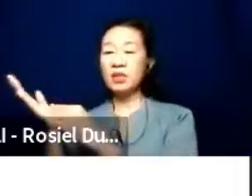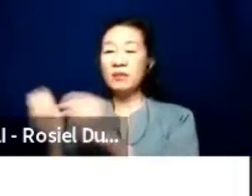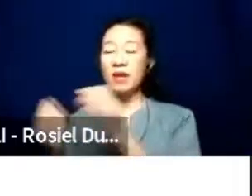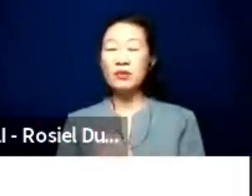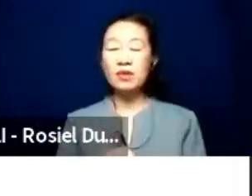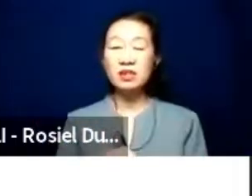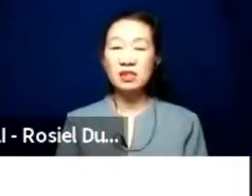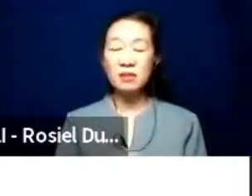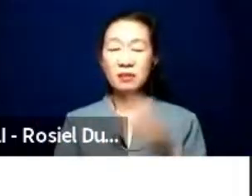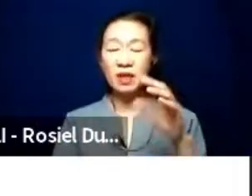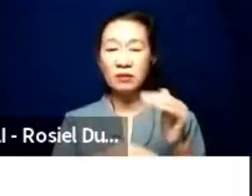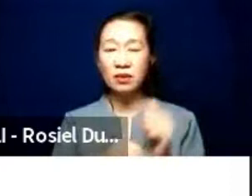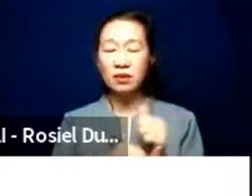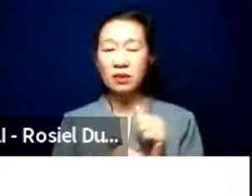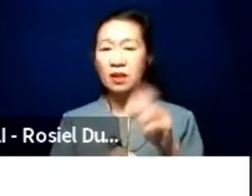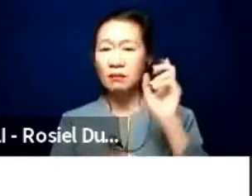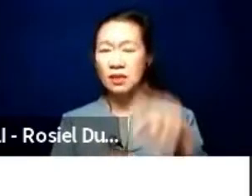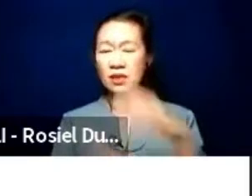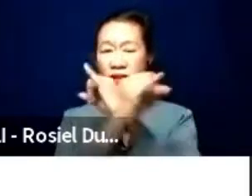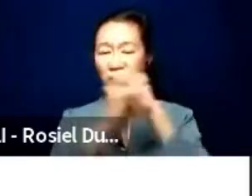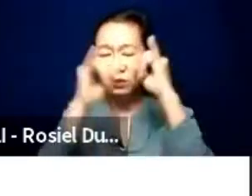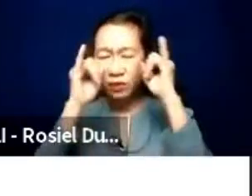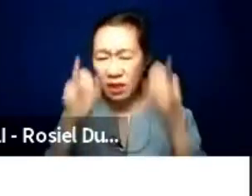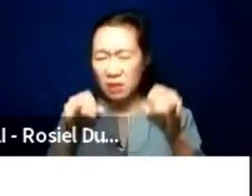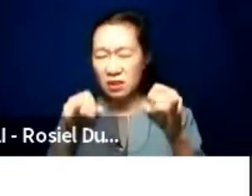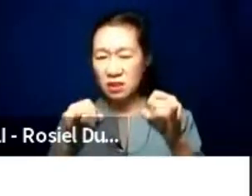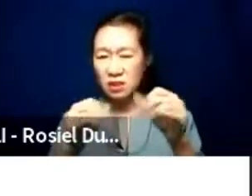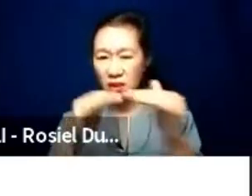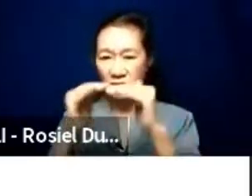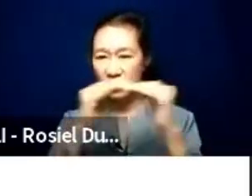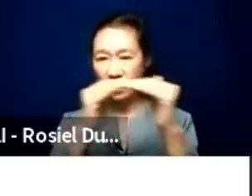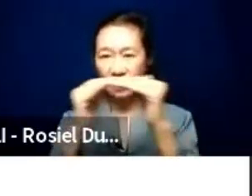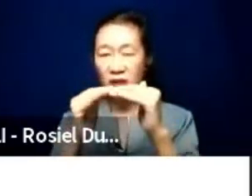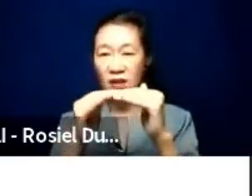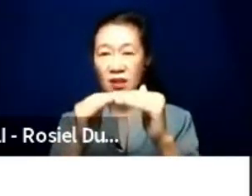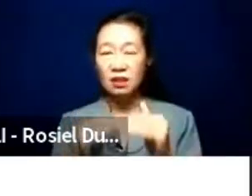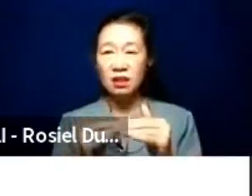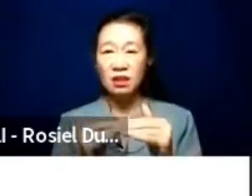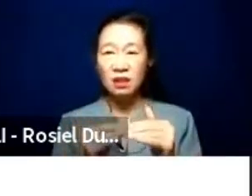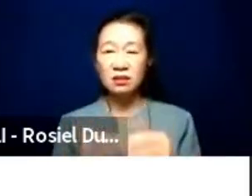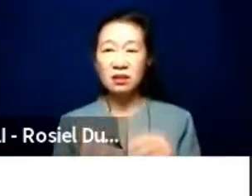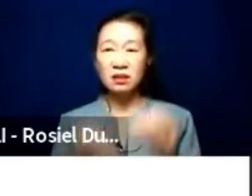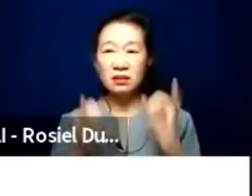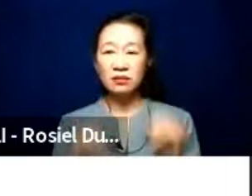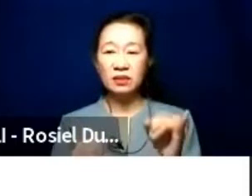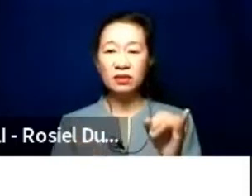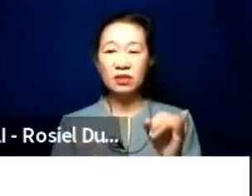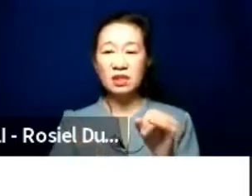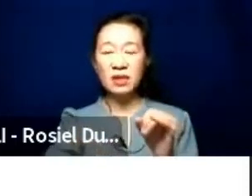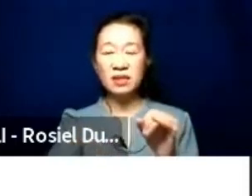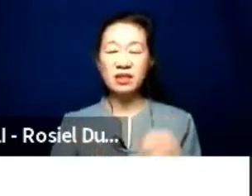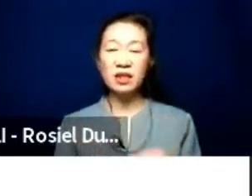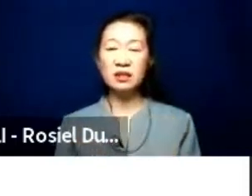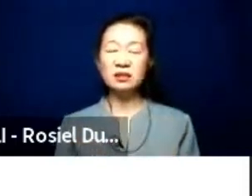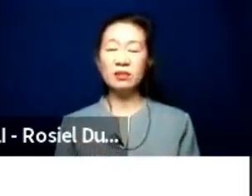kanila lagi dapat individualized, nakaangkop sa kanilang individual strengths,